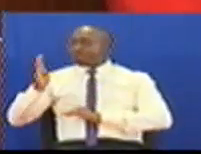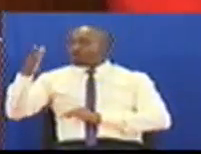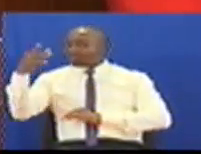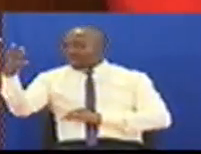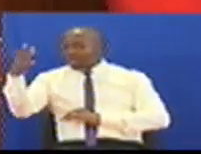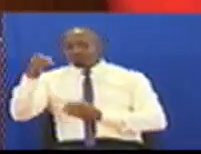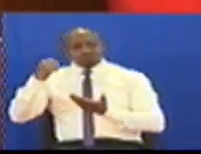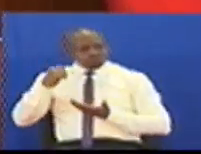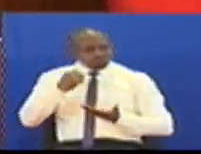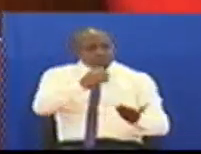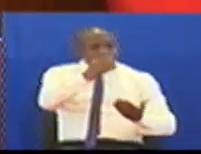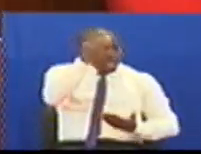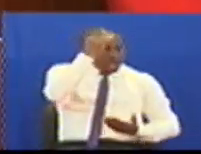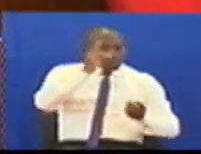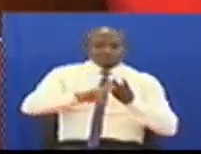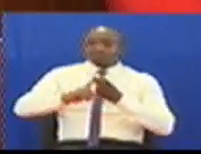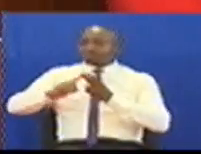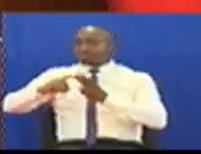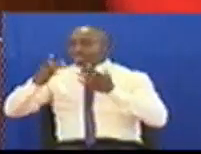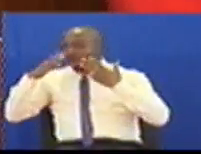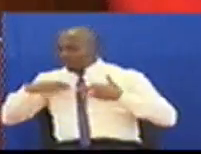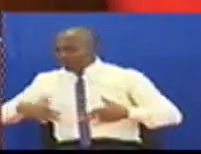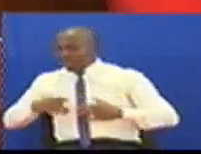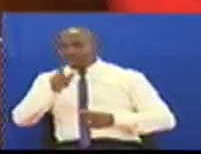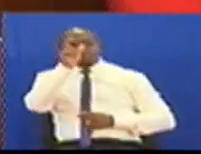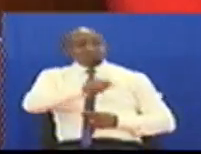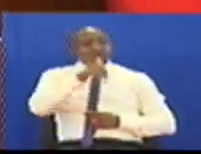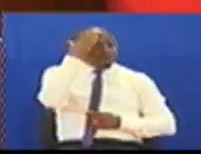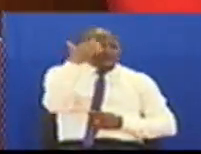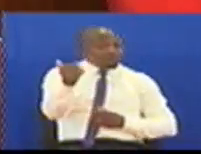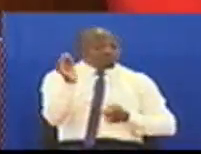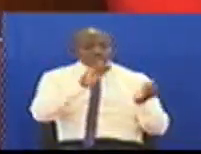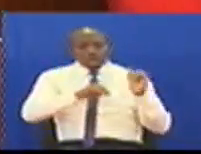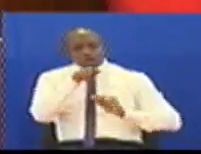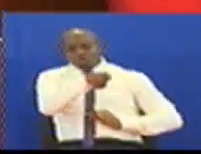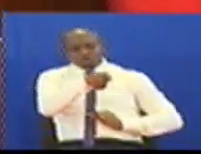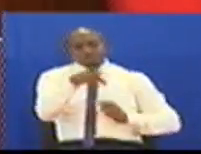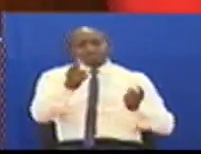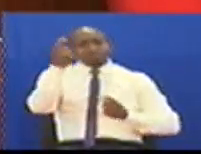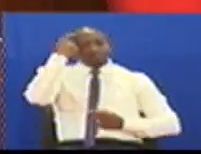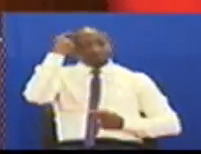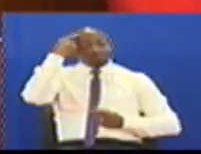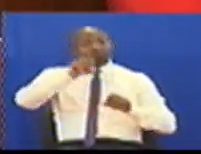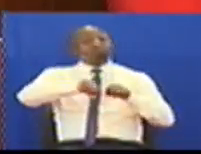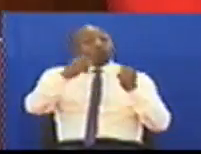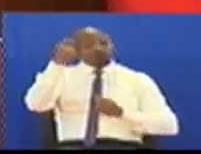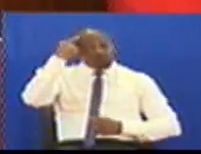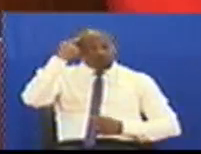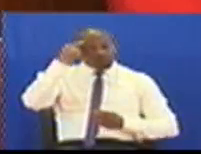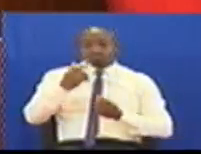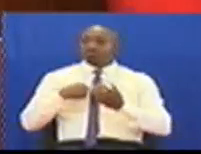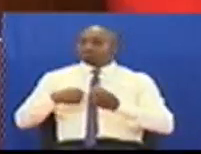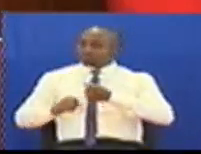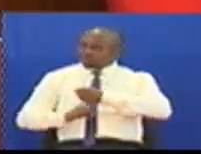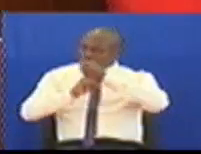imeingia katika eneo la elimu na eneo la afya. Kwa Mtanzania asiyetambua mchango huu atakuwa na matatizo kichwani mwake. Naomba kuunga mkono hoja